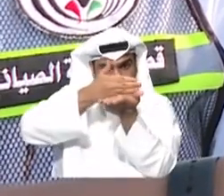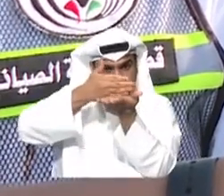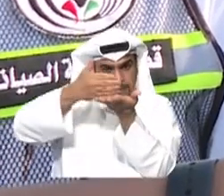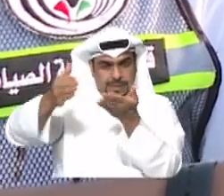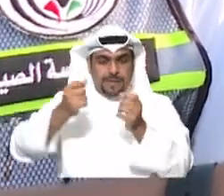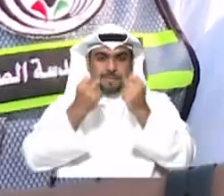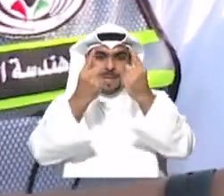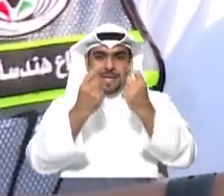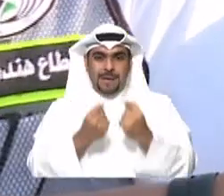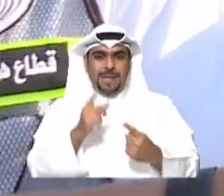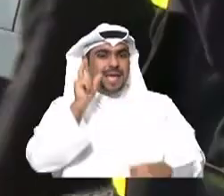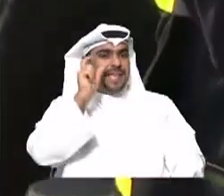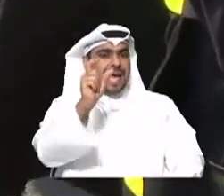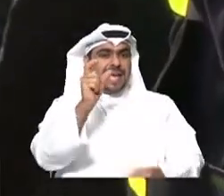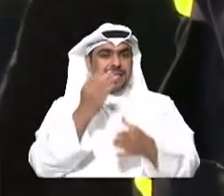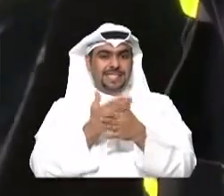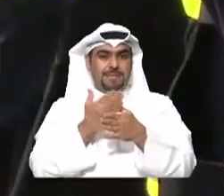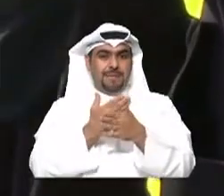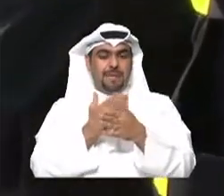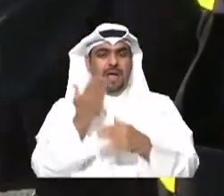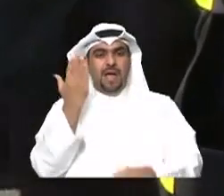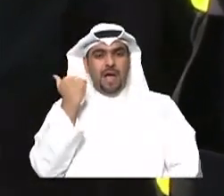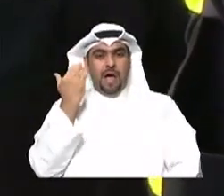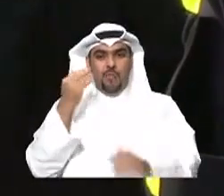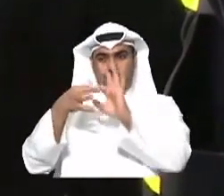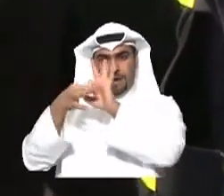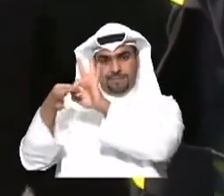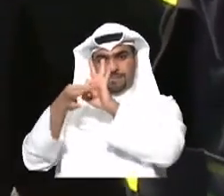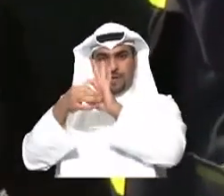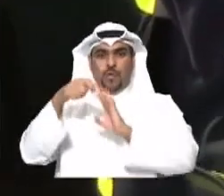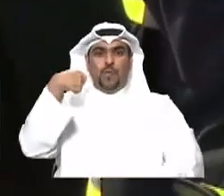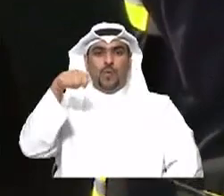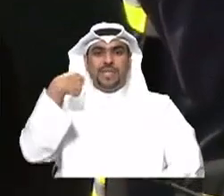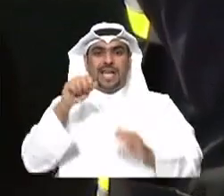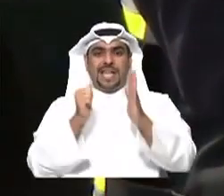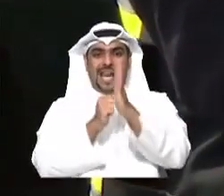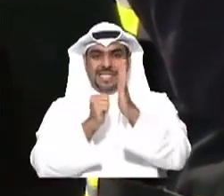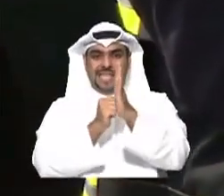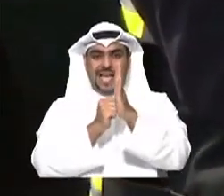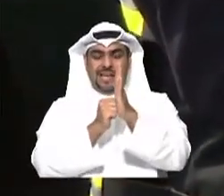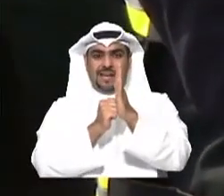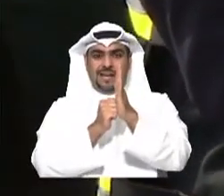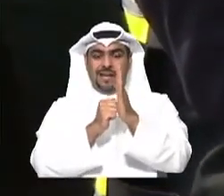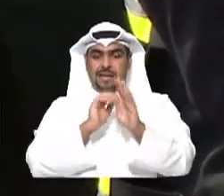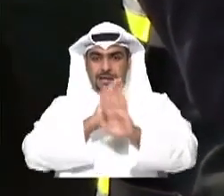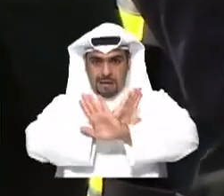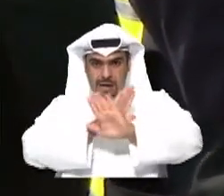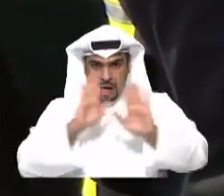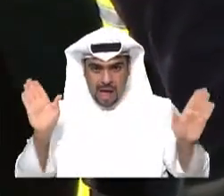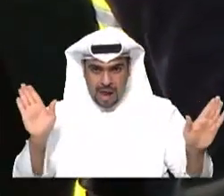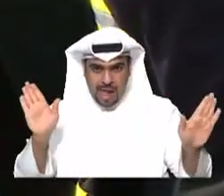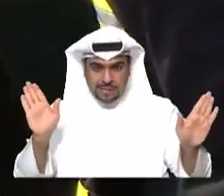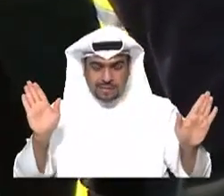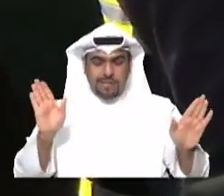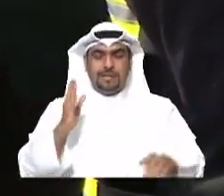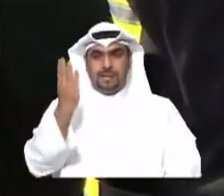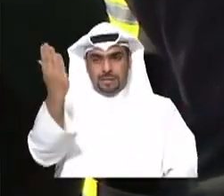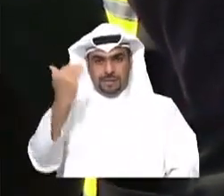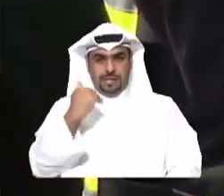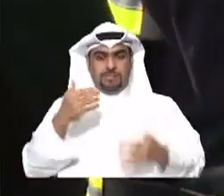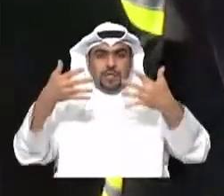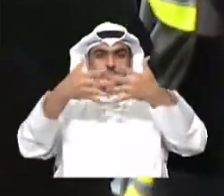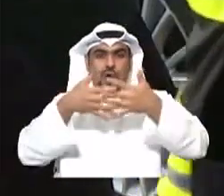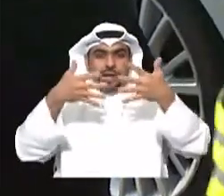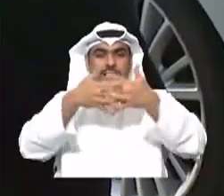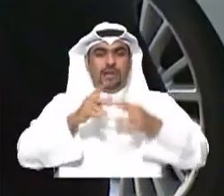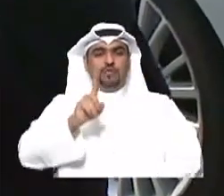والتشابكات مع الوزارات الأخرى أنها تكون جاهزة لحين وصول العقود، وإن شاء الله راح نبدأ بحل المشاكل كلها